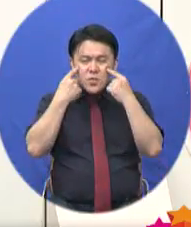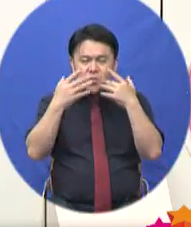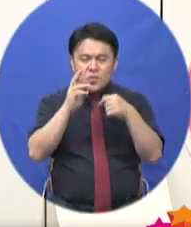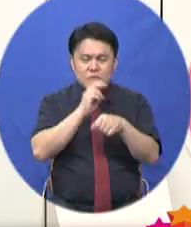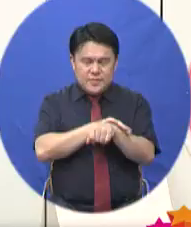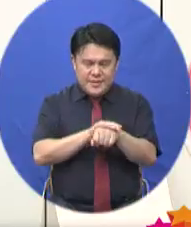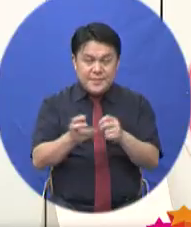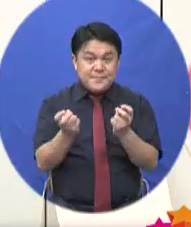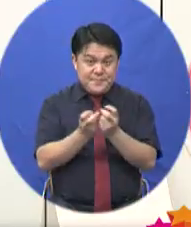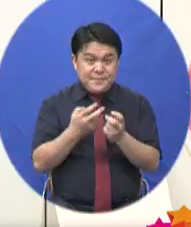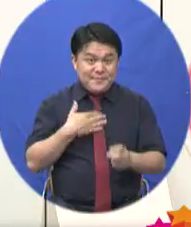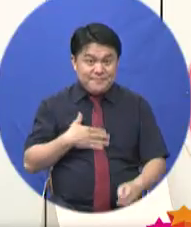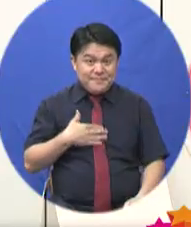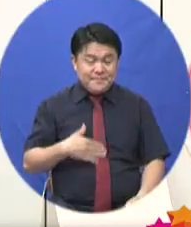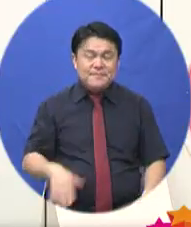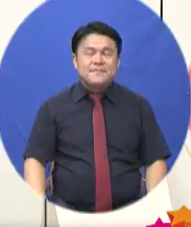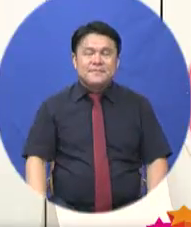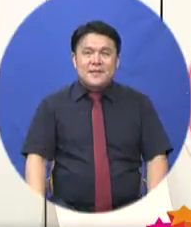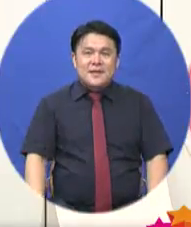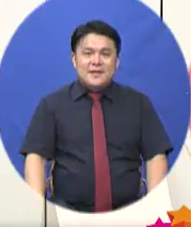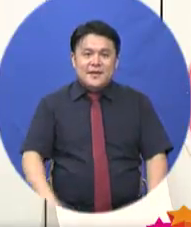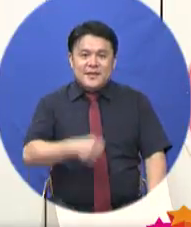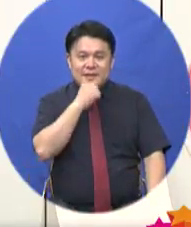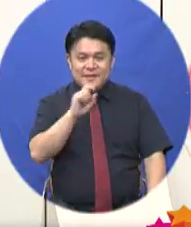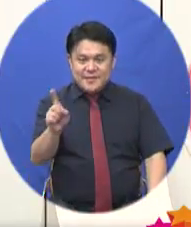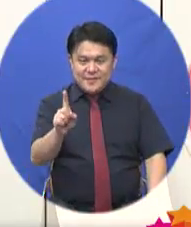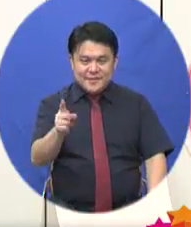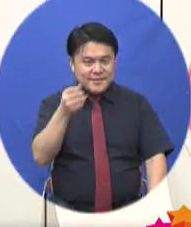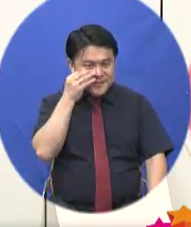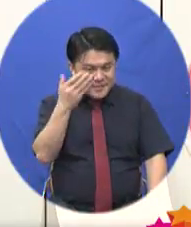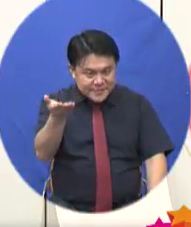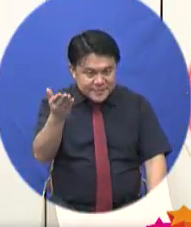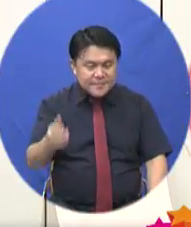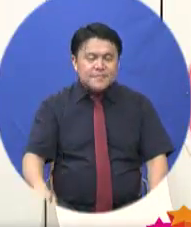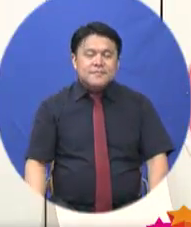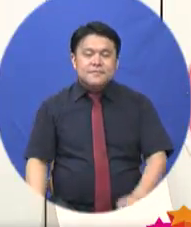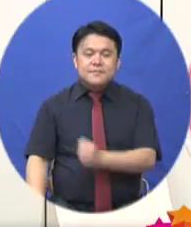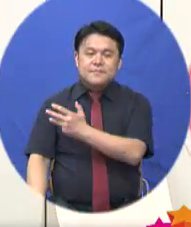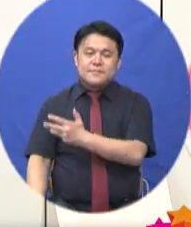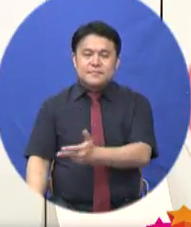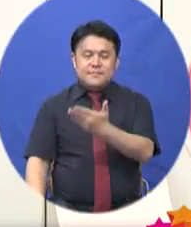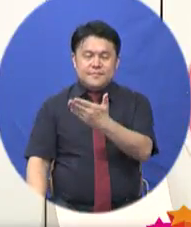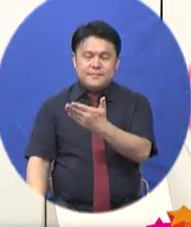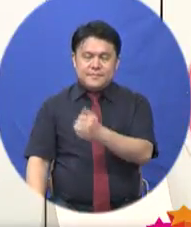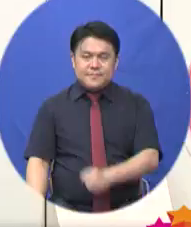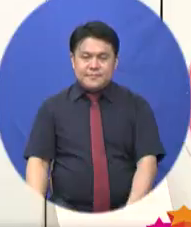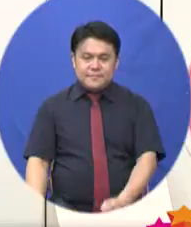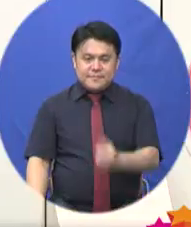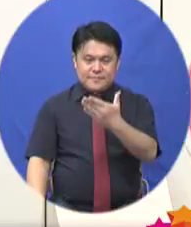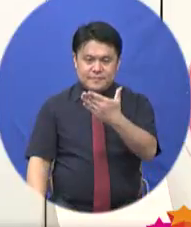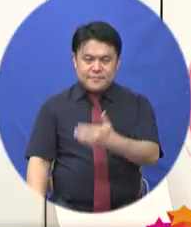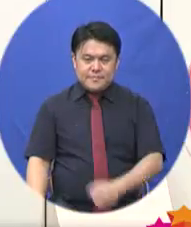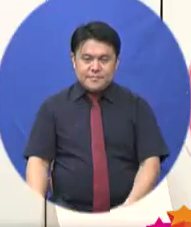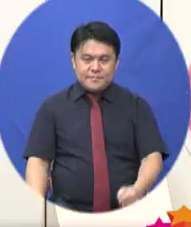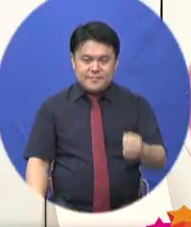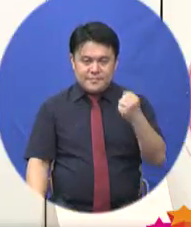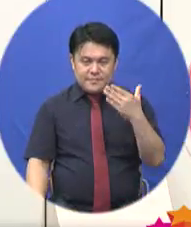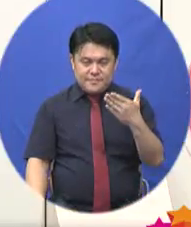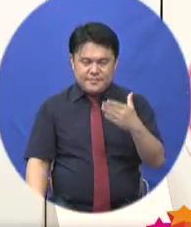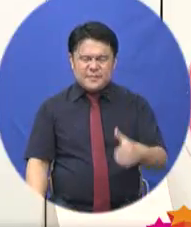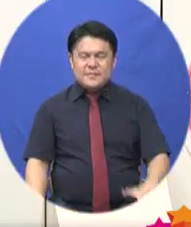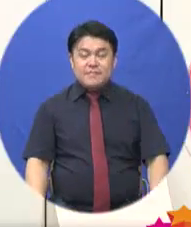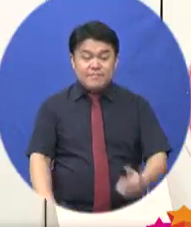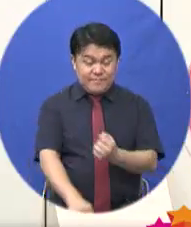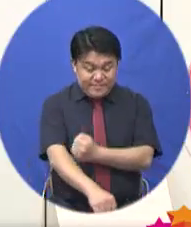노래를 부르실 수가 있습니다. 점수 보겠습니다. 점수입니다. 8점, 9점, 9점,